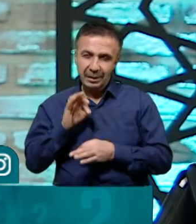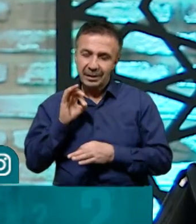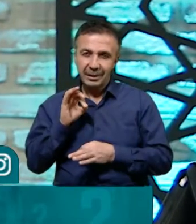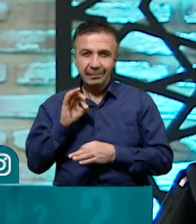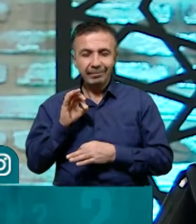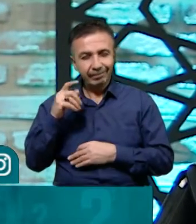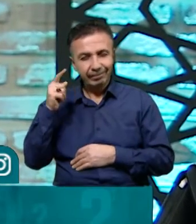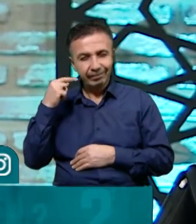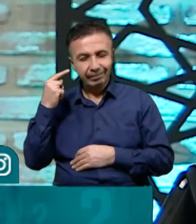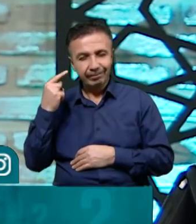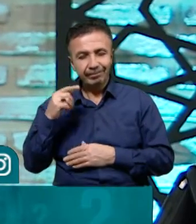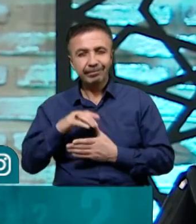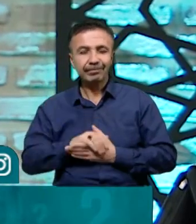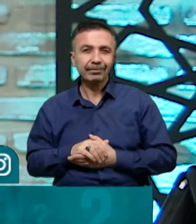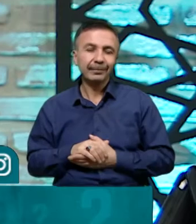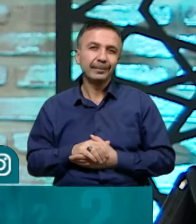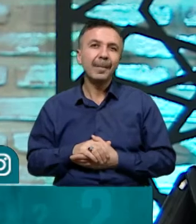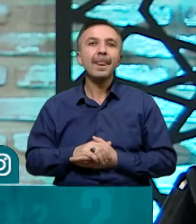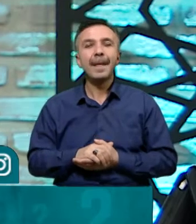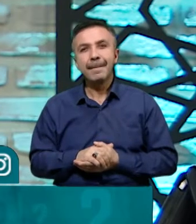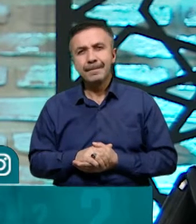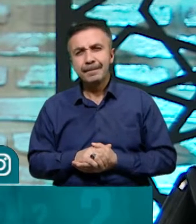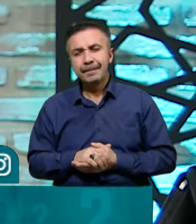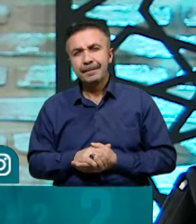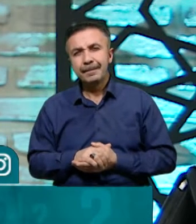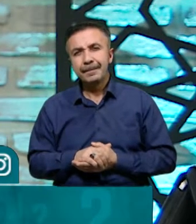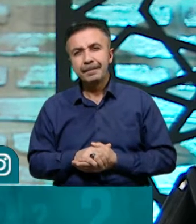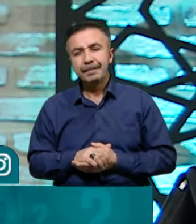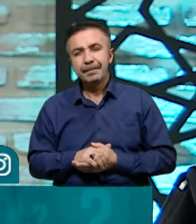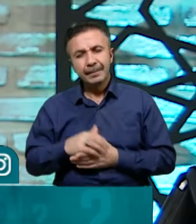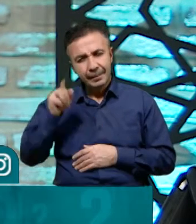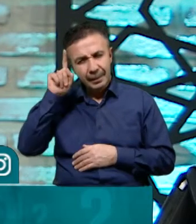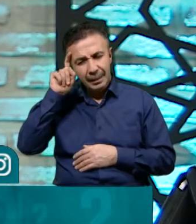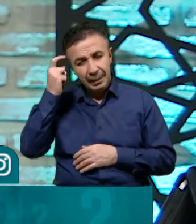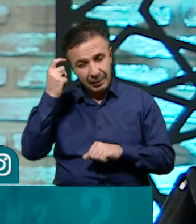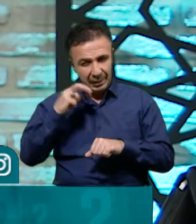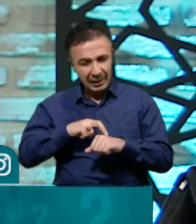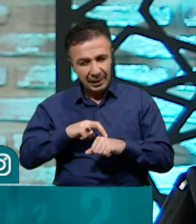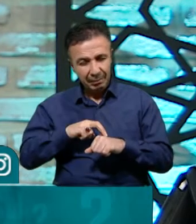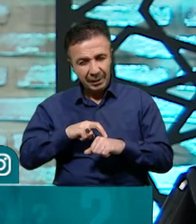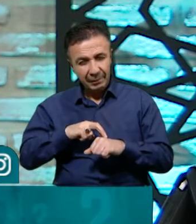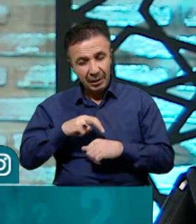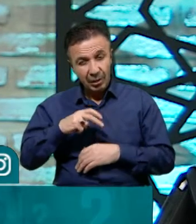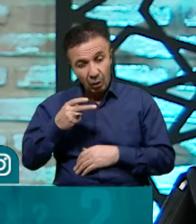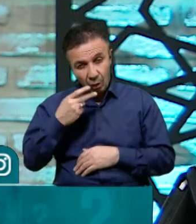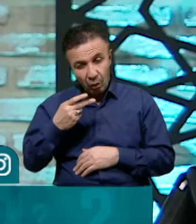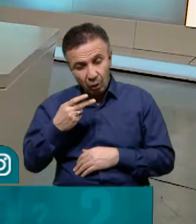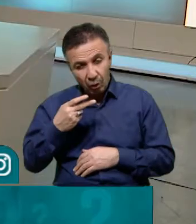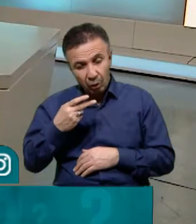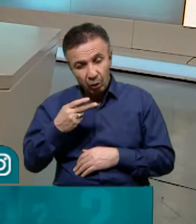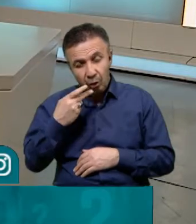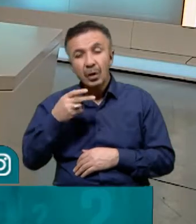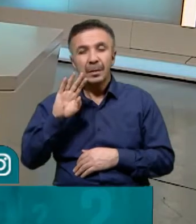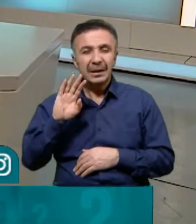soruda Çünkü vereceğiniz cevabı az çok tahmin edebiliyorum Eee aklımıza gelen ve söylemediğimiz şeylerden sorumlu muyuz Allah razı